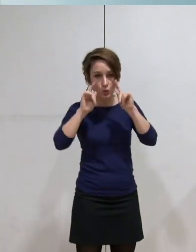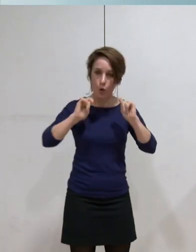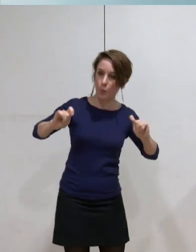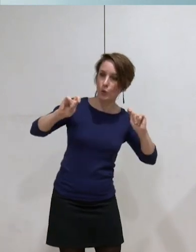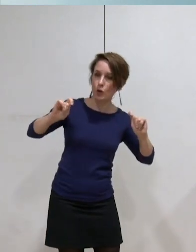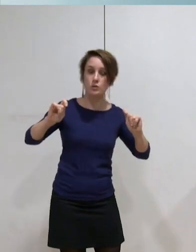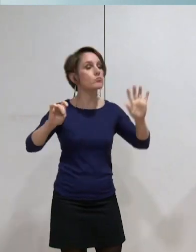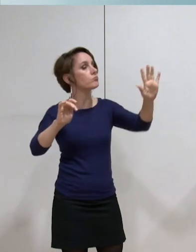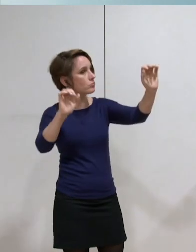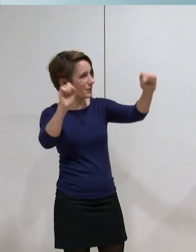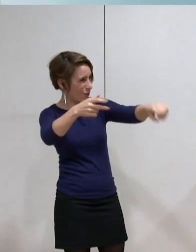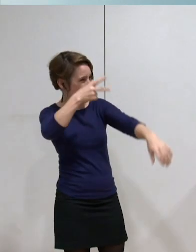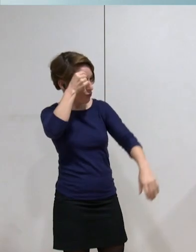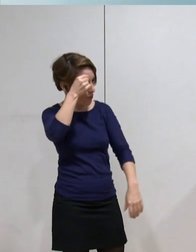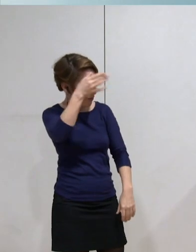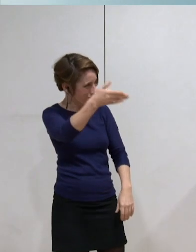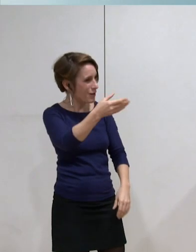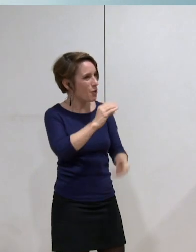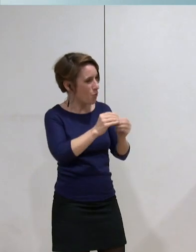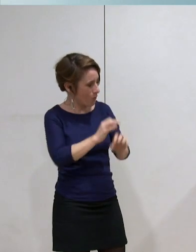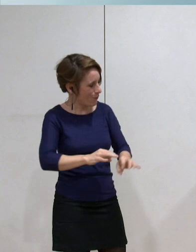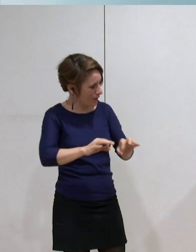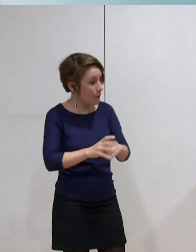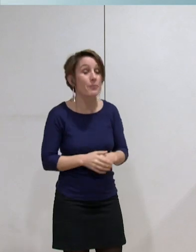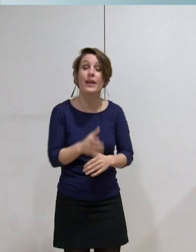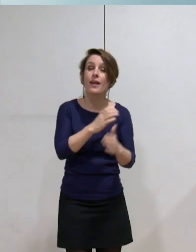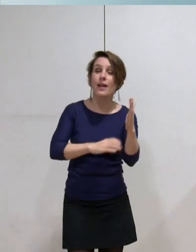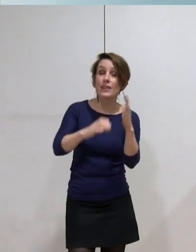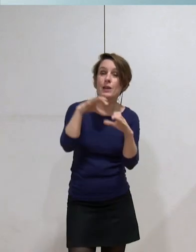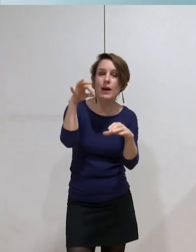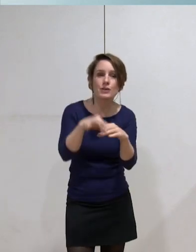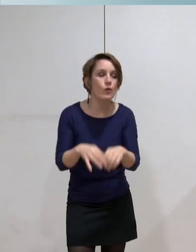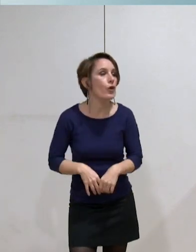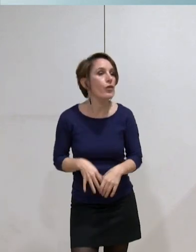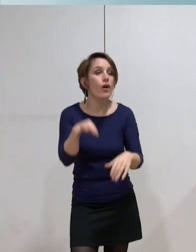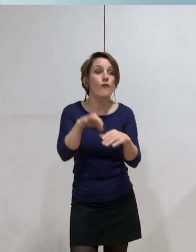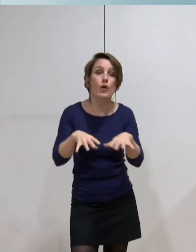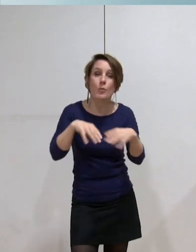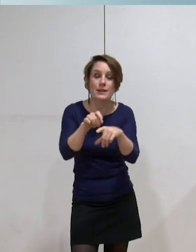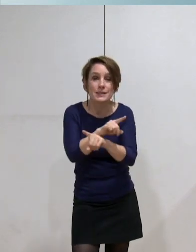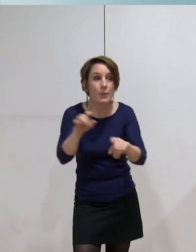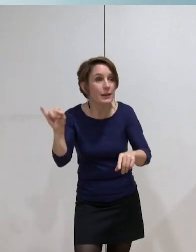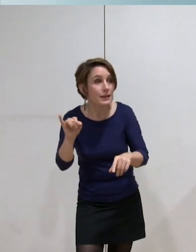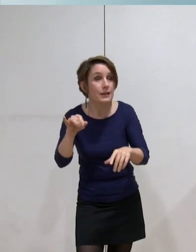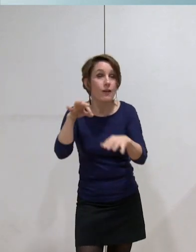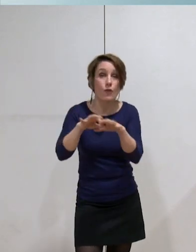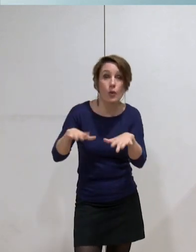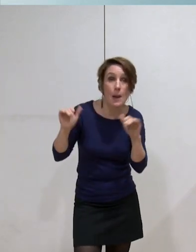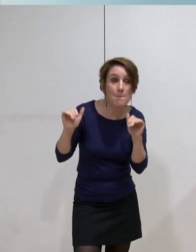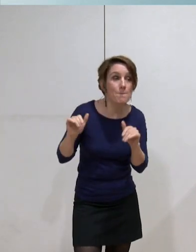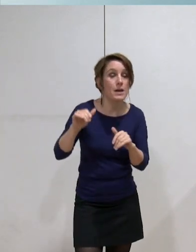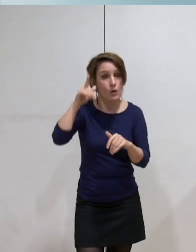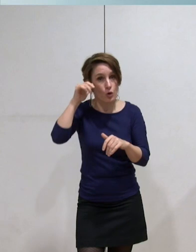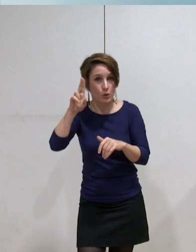merci que je comprends il n'y a pas de souci je mets cette délibération au voix qui ne prend pas part au vote qui s'abstient donc les